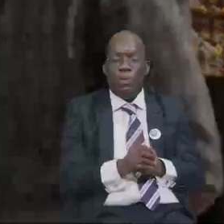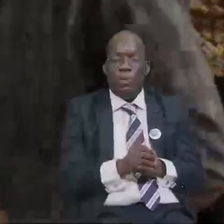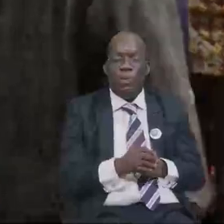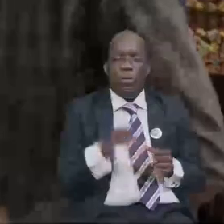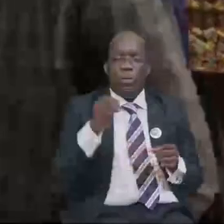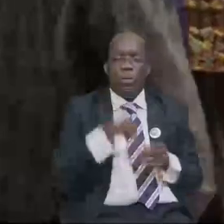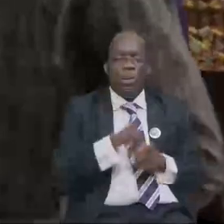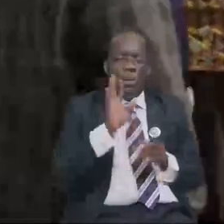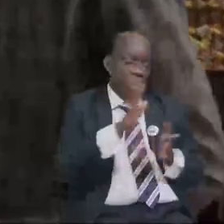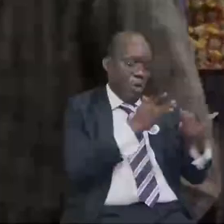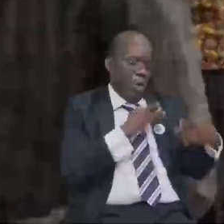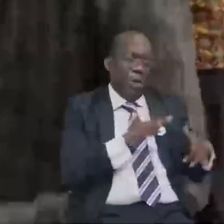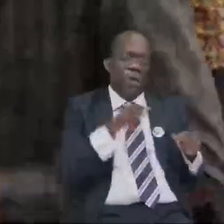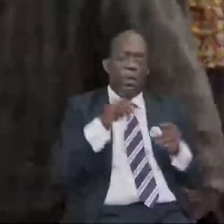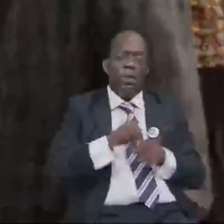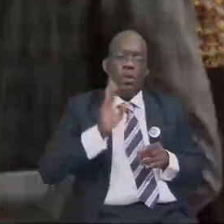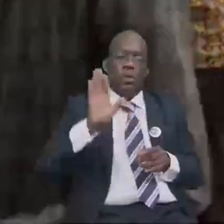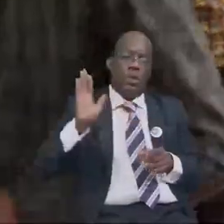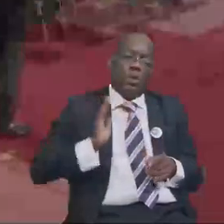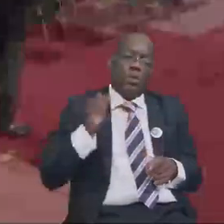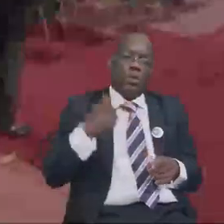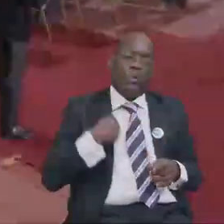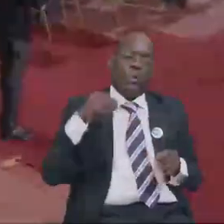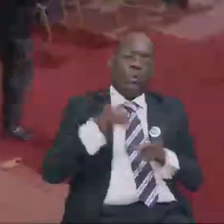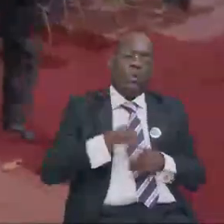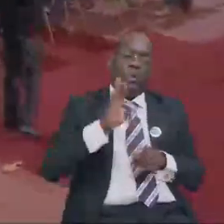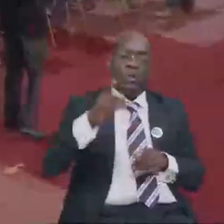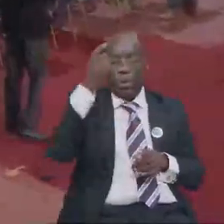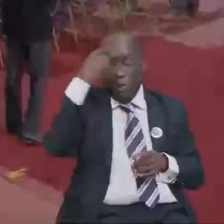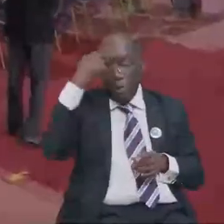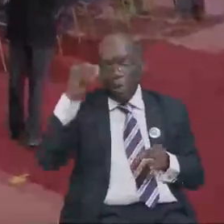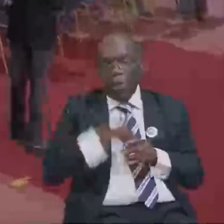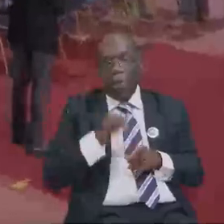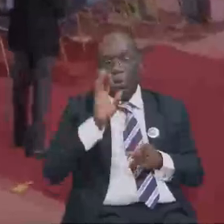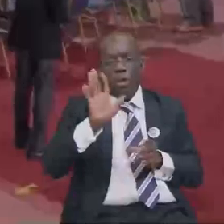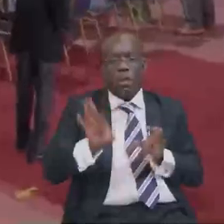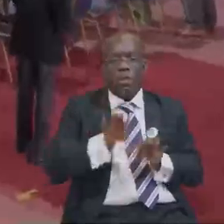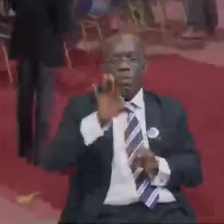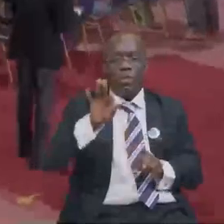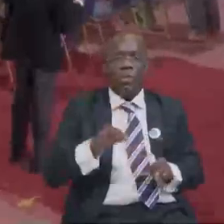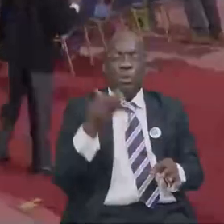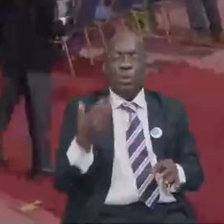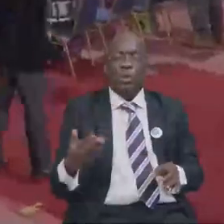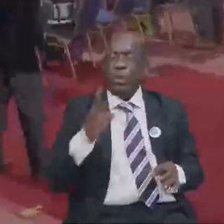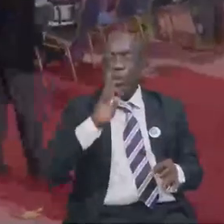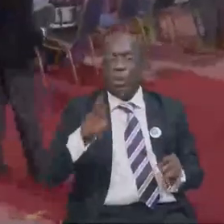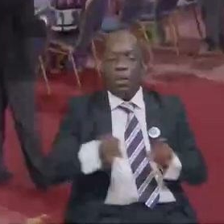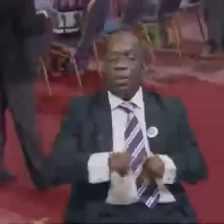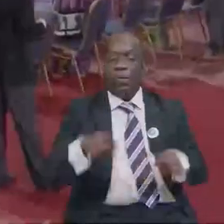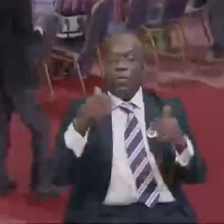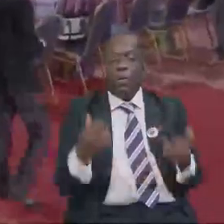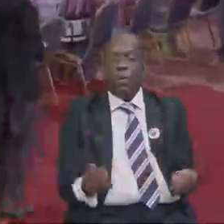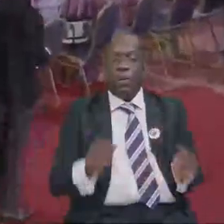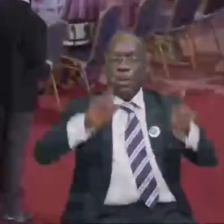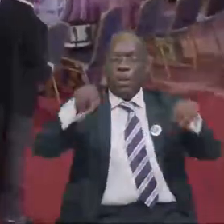Dans ton cœur, dans ton âme, dans ta pensée, dans ton esprit. Les choses sont différentes maintenant. Retourne